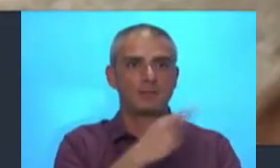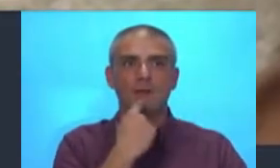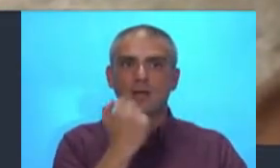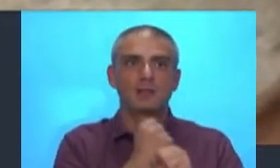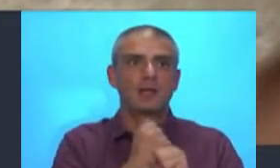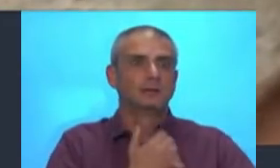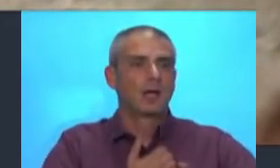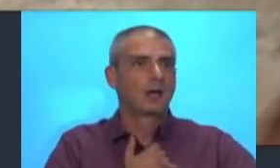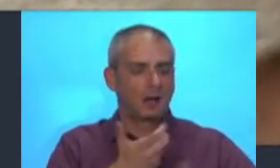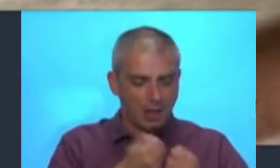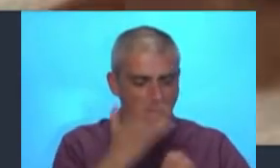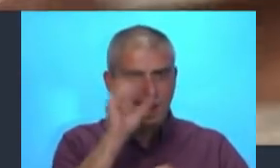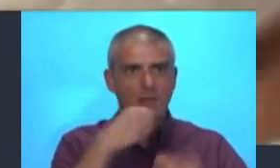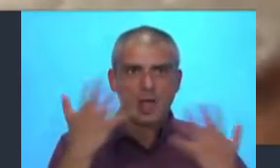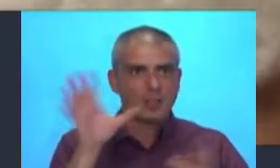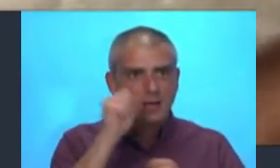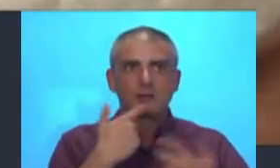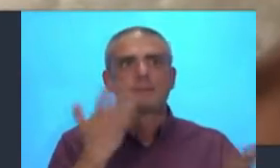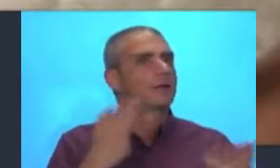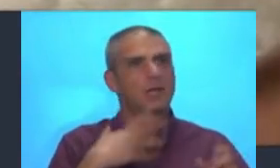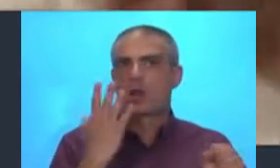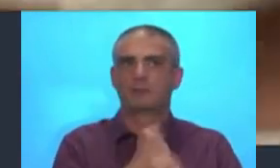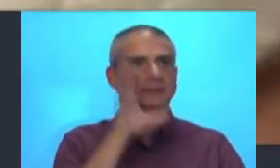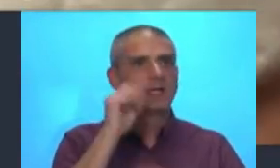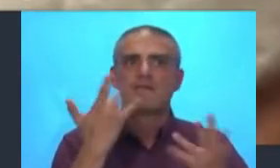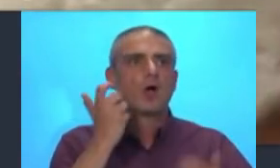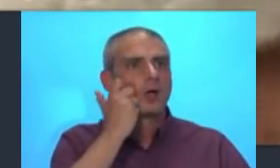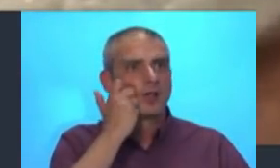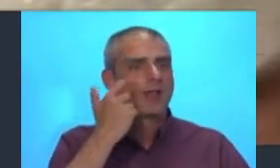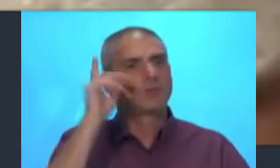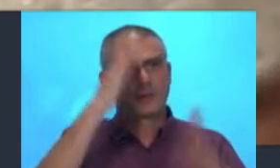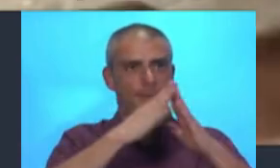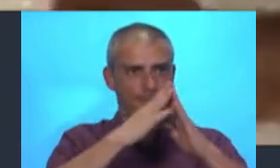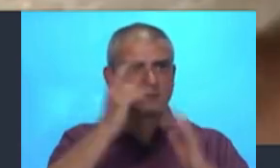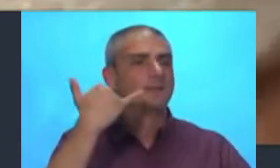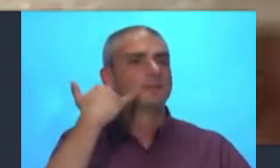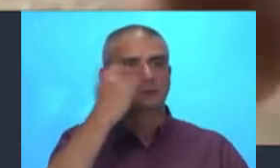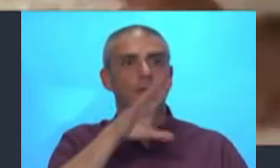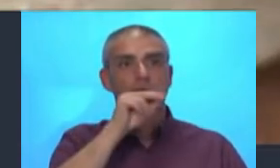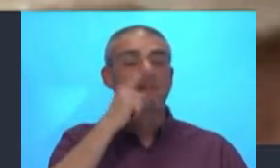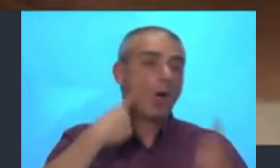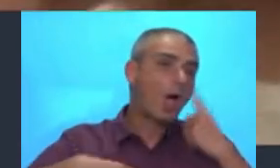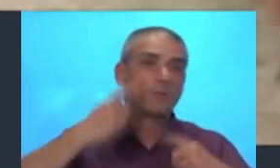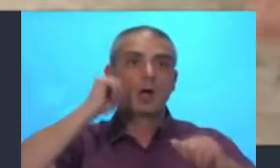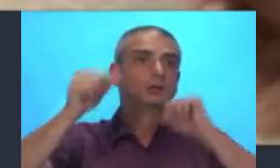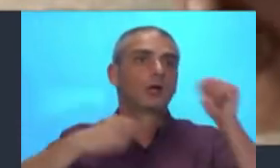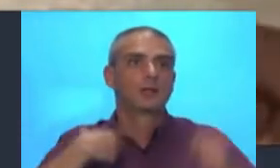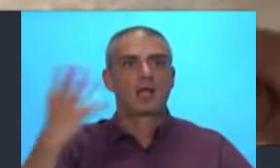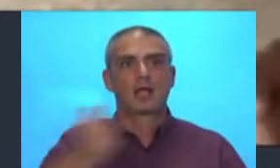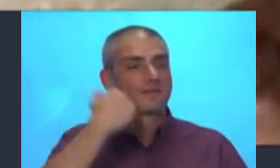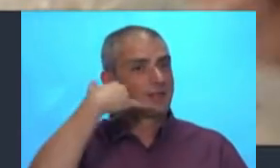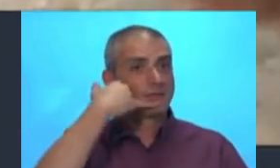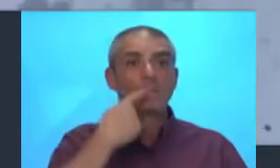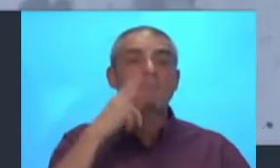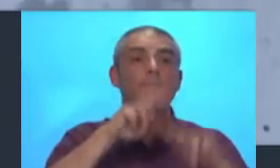החייה, אין רשת, אמרתי לי, מה, אני לא מצליח קליטה, איפה יש טלפון, אמרתי, יש לי בבית, היא מתקשרת, היא מדברת בוכה צורחת, אמרתי לה, טלפון,